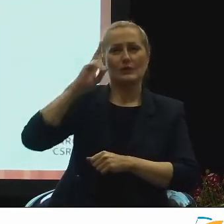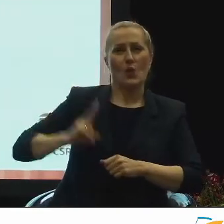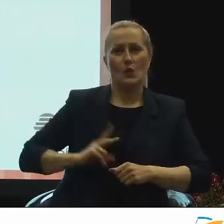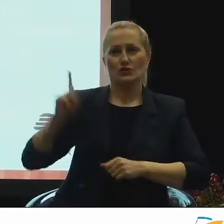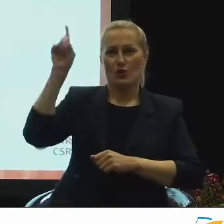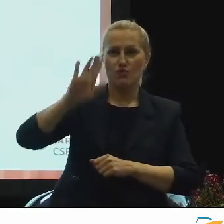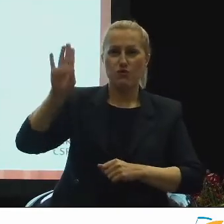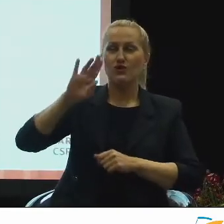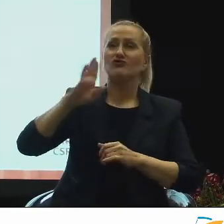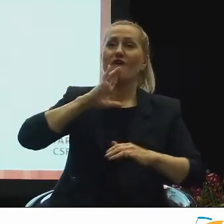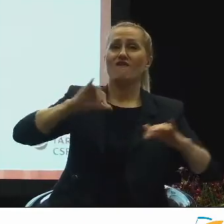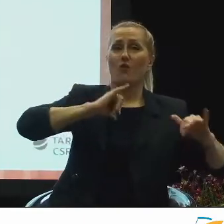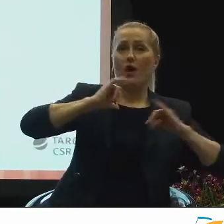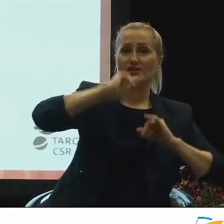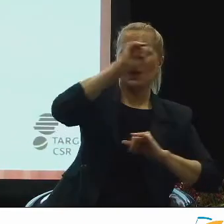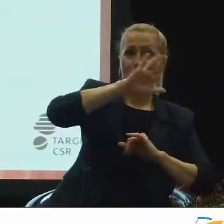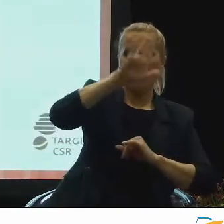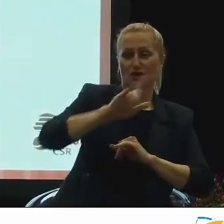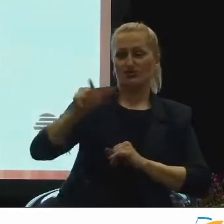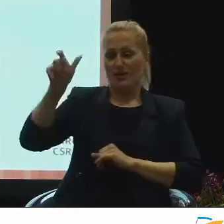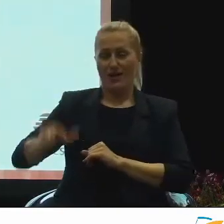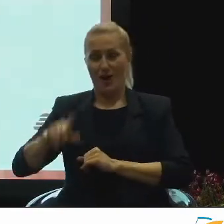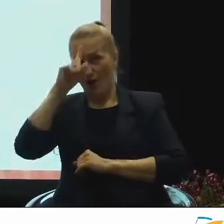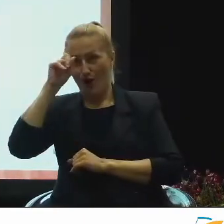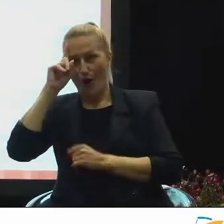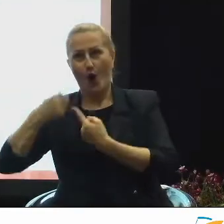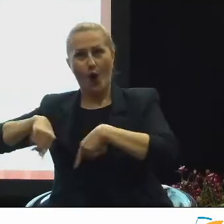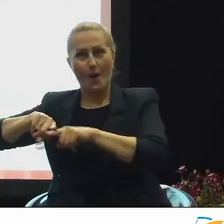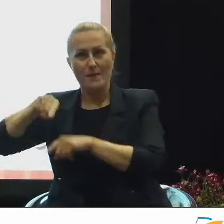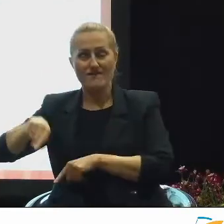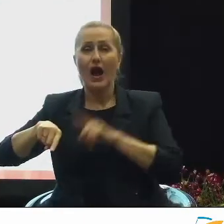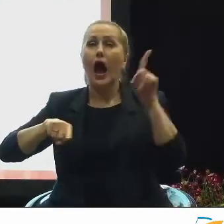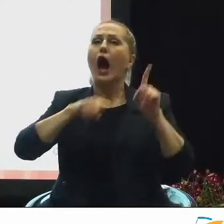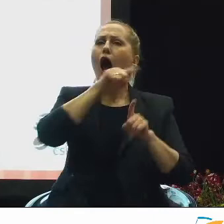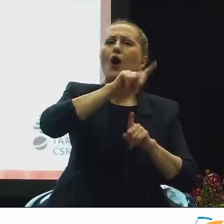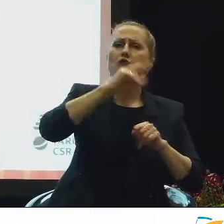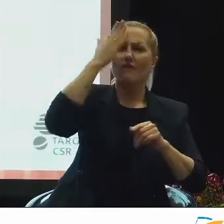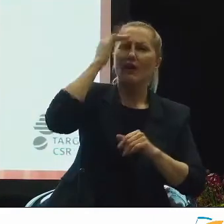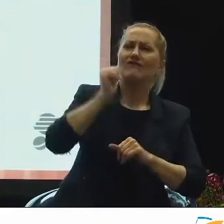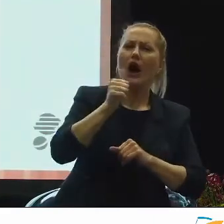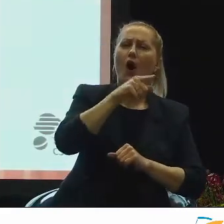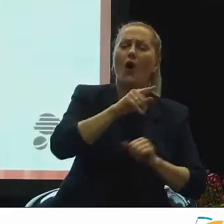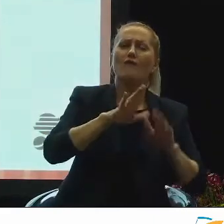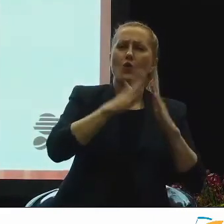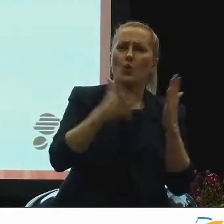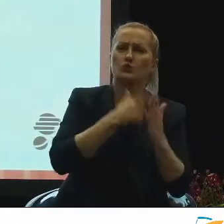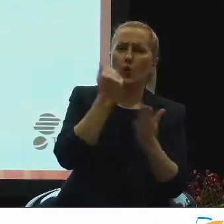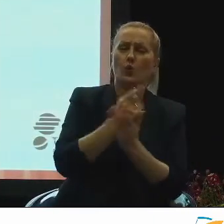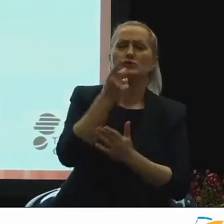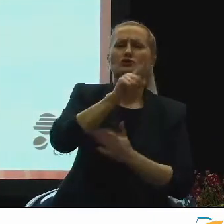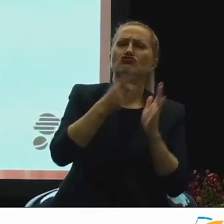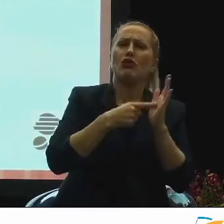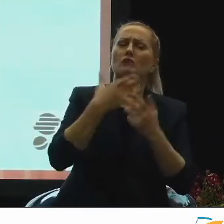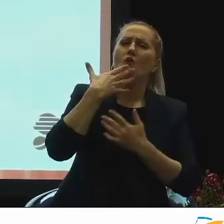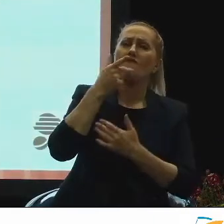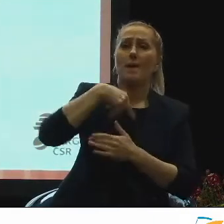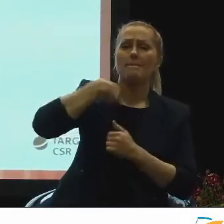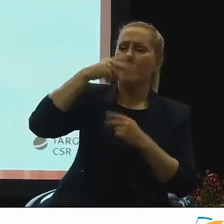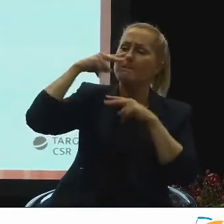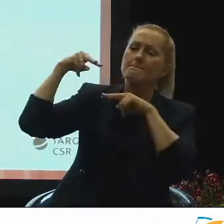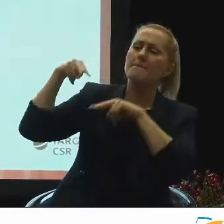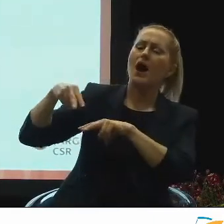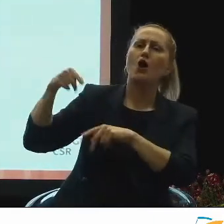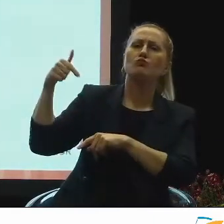między władzą publiczną a jednostką. Natomiast konstytucjonaliści często mówią, że właśnie powinniśmy bardziej przyglądać